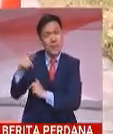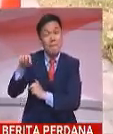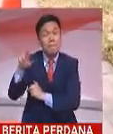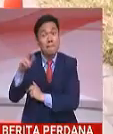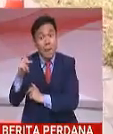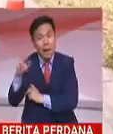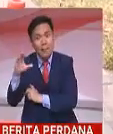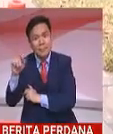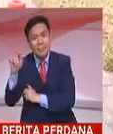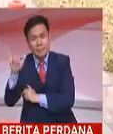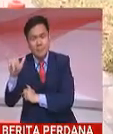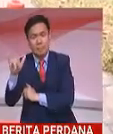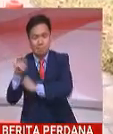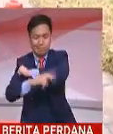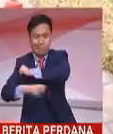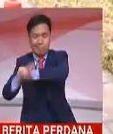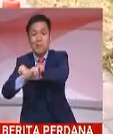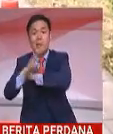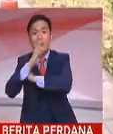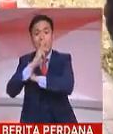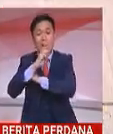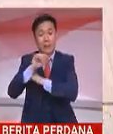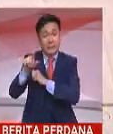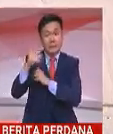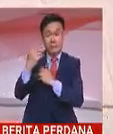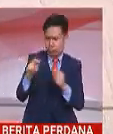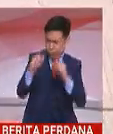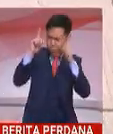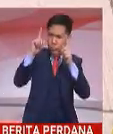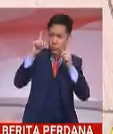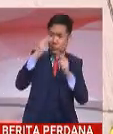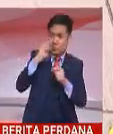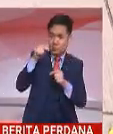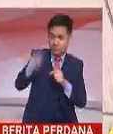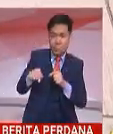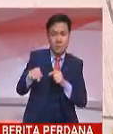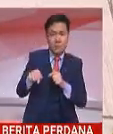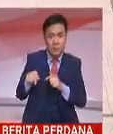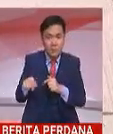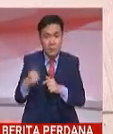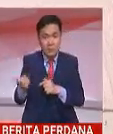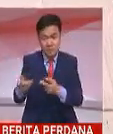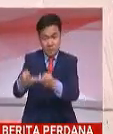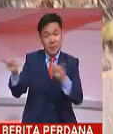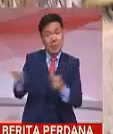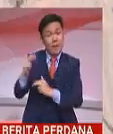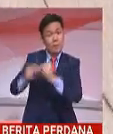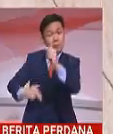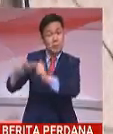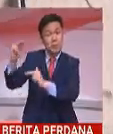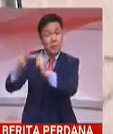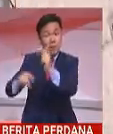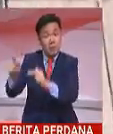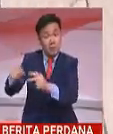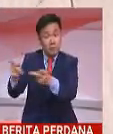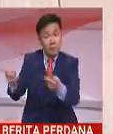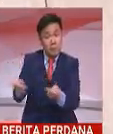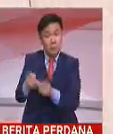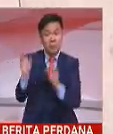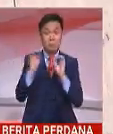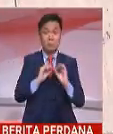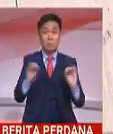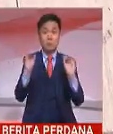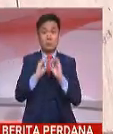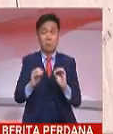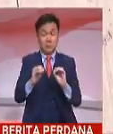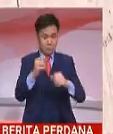City, Kuala Lumpur. Hasil operasi penguasaan secara mengejut hari ini mendapati tapak projek pembinaan berkenaan tidak